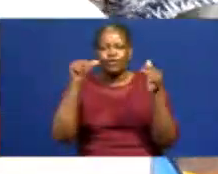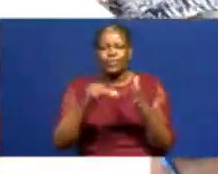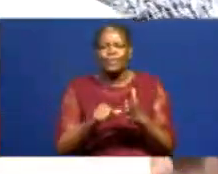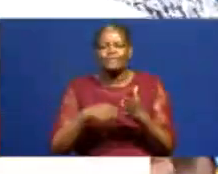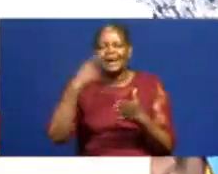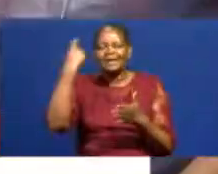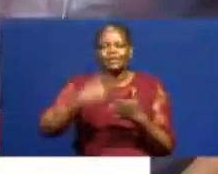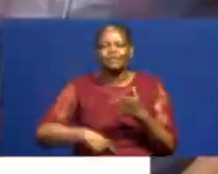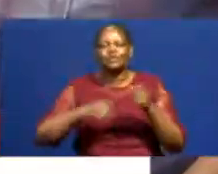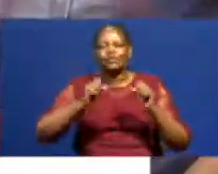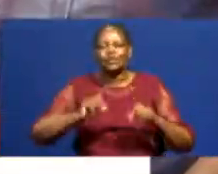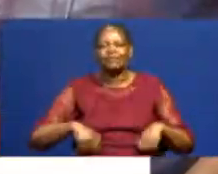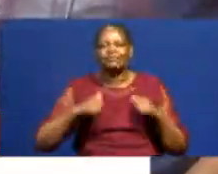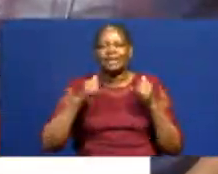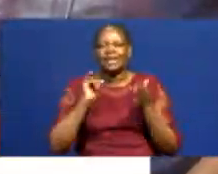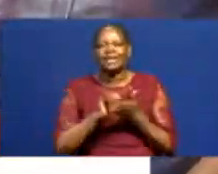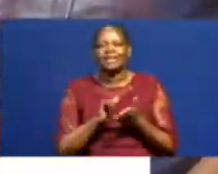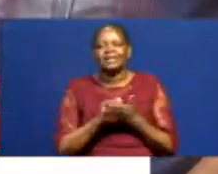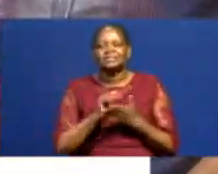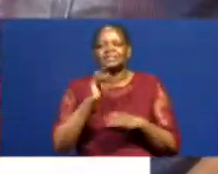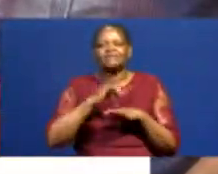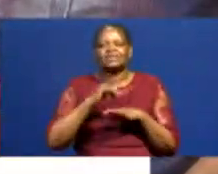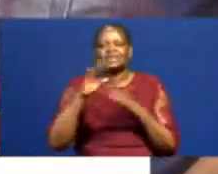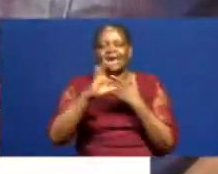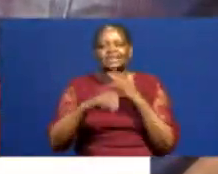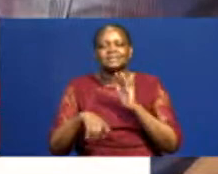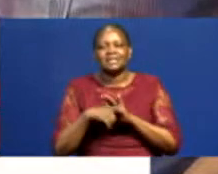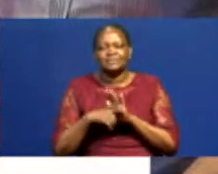the country. Sisi kama Azimio